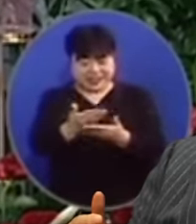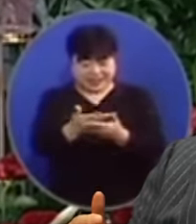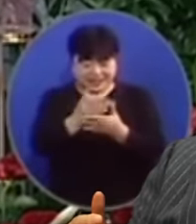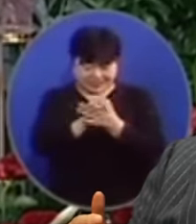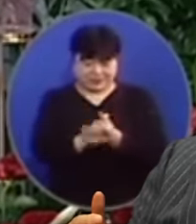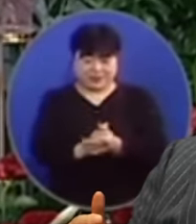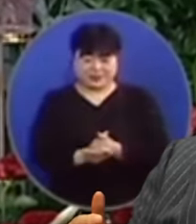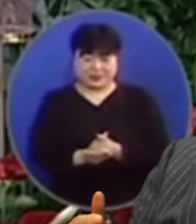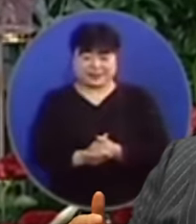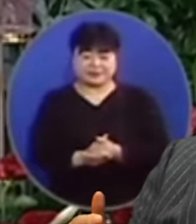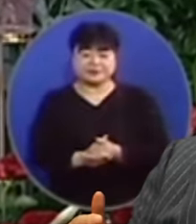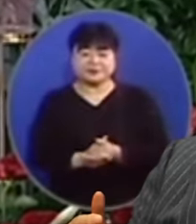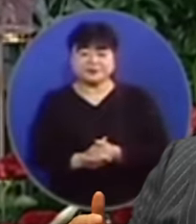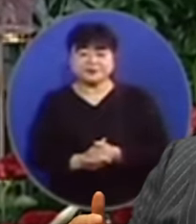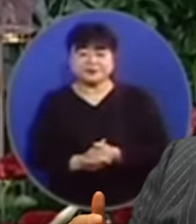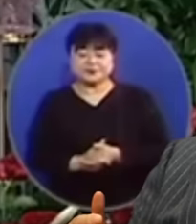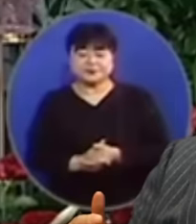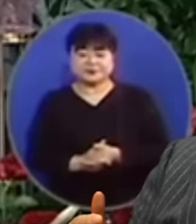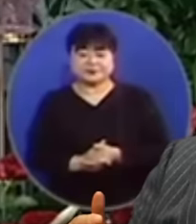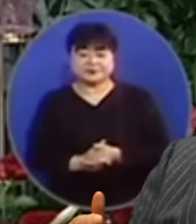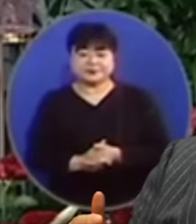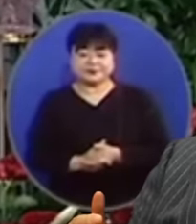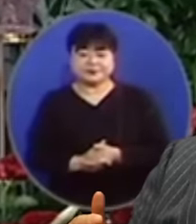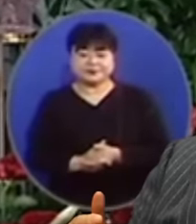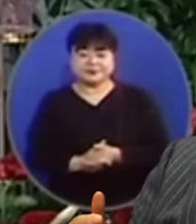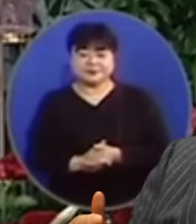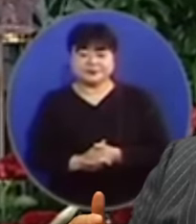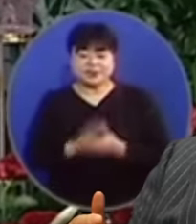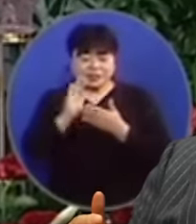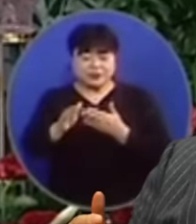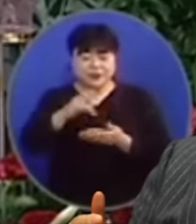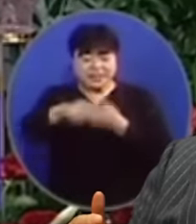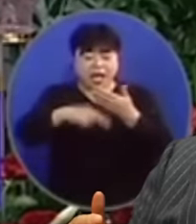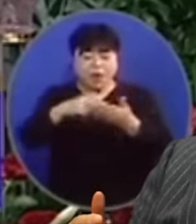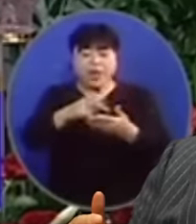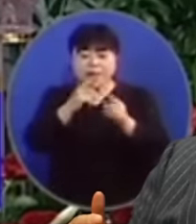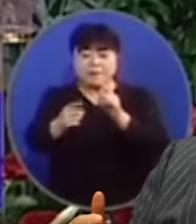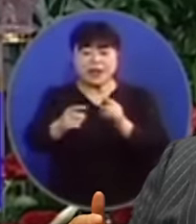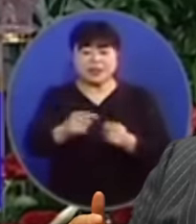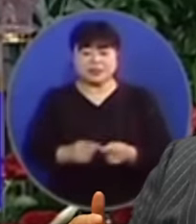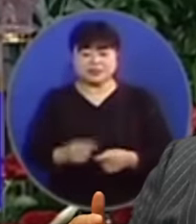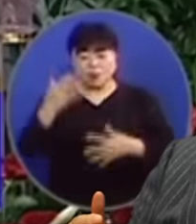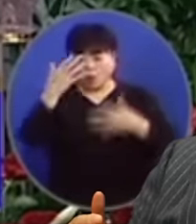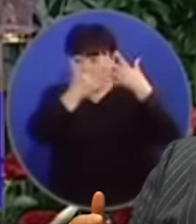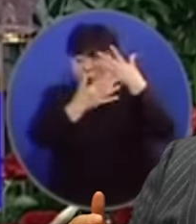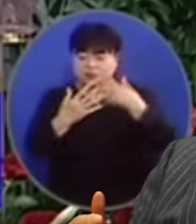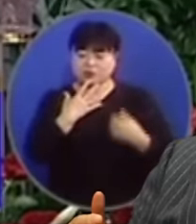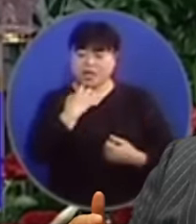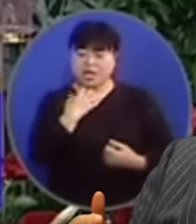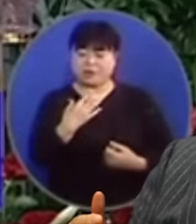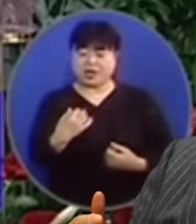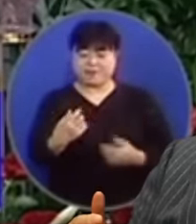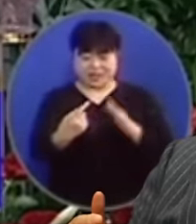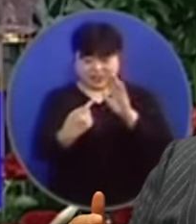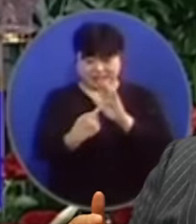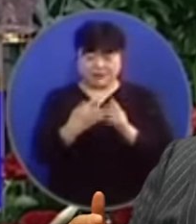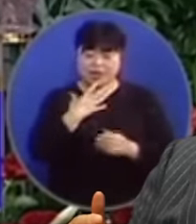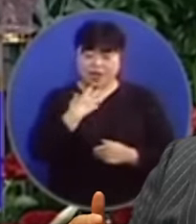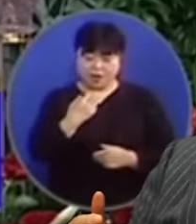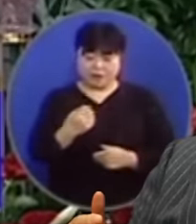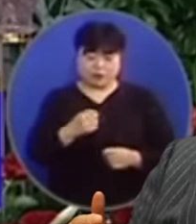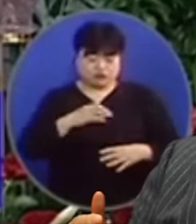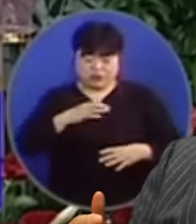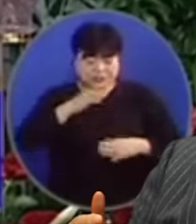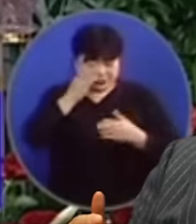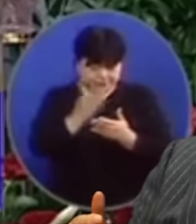기도했습니다. 창세기 15장 1절로 4절에 보면 이후에 야훼의 말씀이 환상 중에 아브라함에게 임하여 이르시되 아브라함아